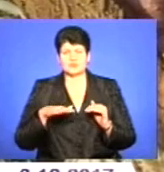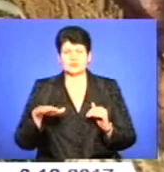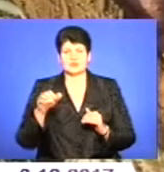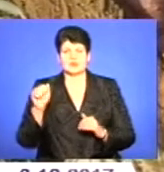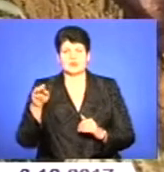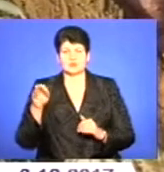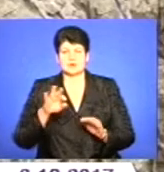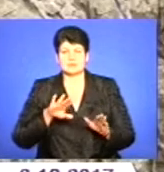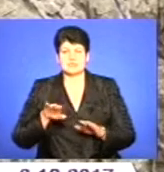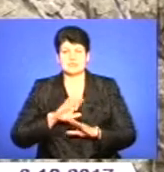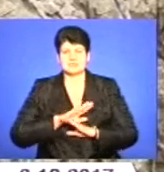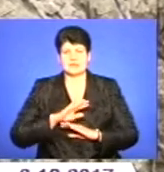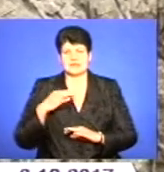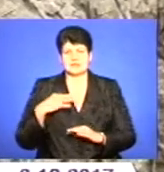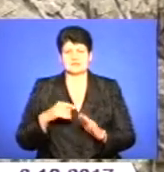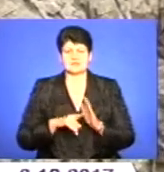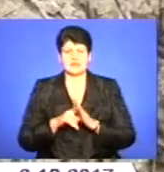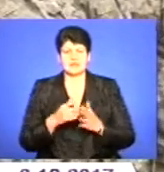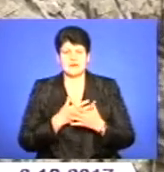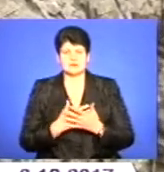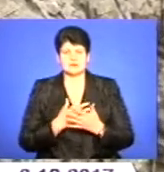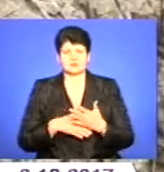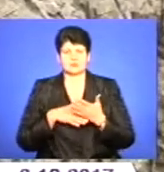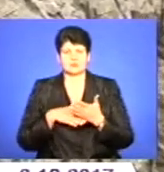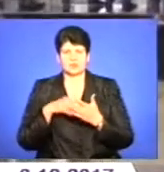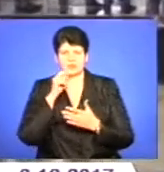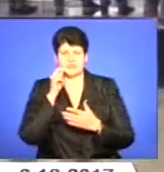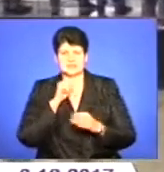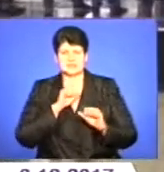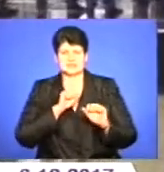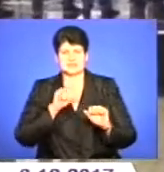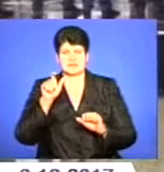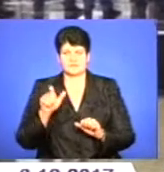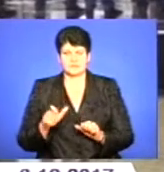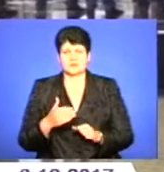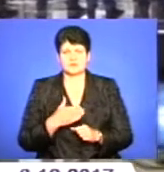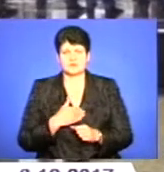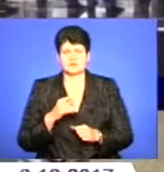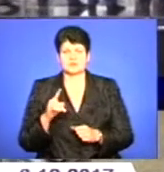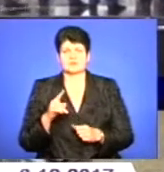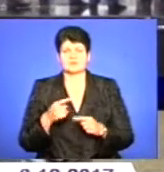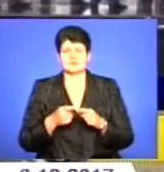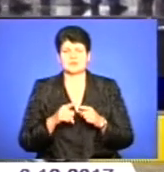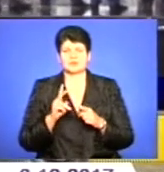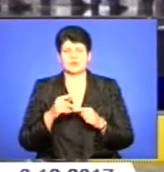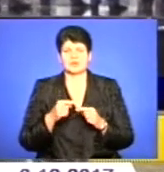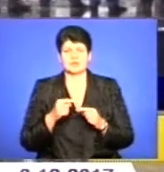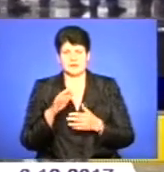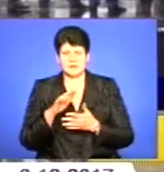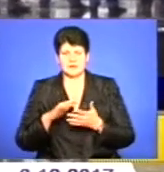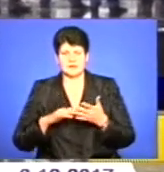АТО. Після смерті сина жінка почала активно допомагати українським захисникам. Хотілося б, щоб ці, що далі служать